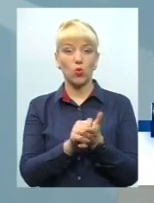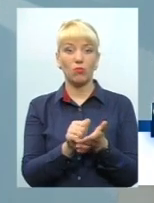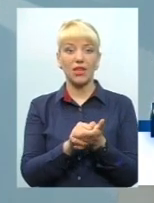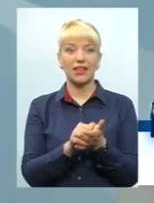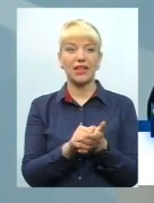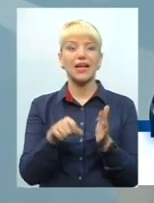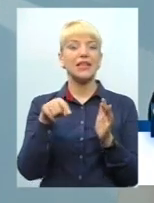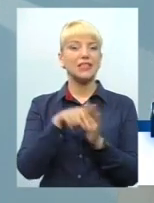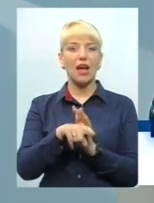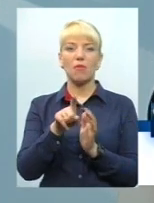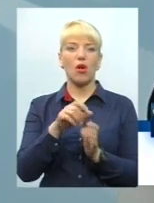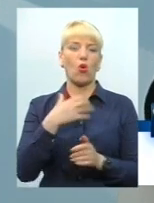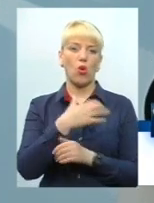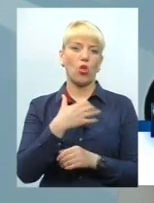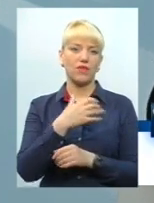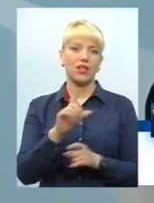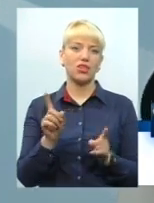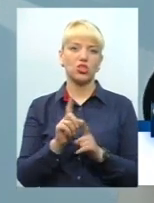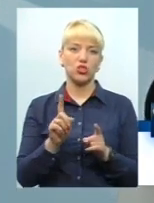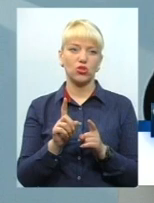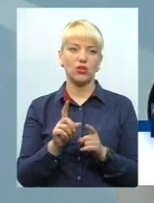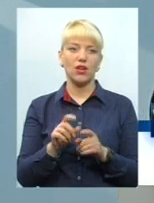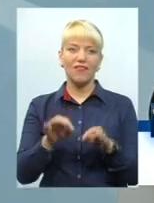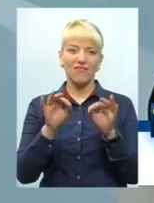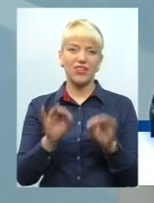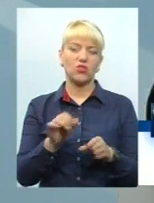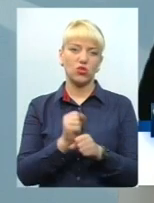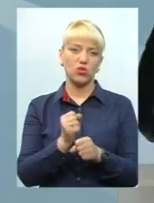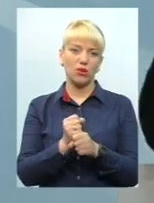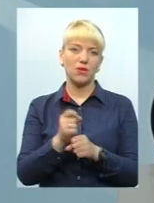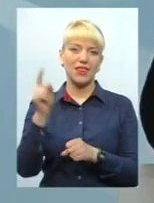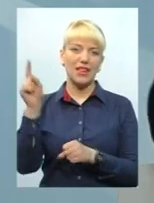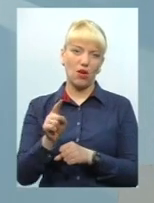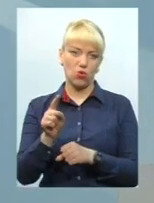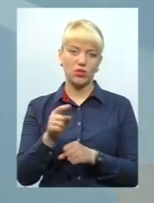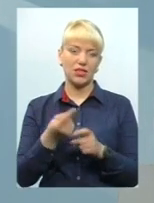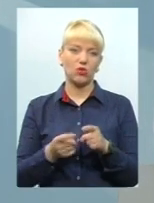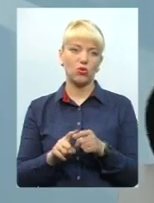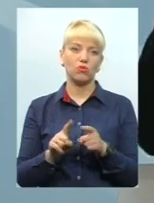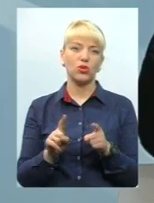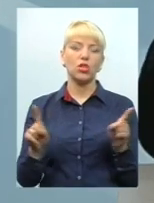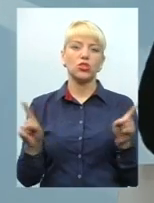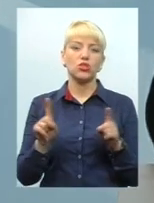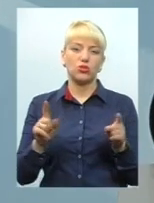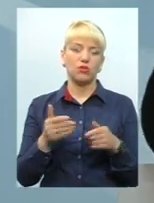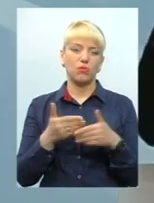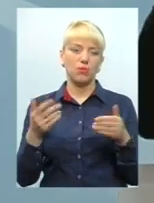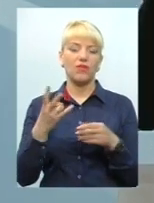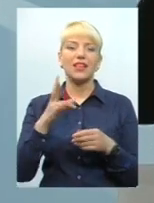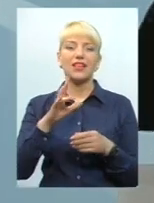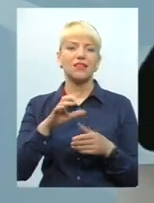саме головне, що дуже вірно, як мені здається, зроблено наголос на тому, як, на чому ми повинні сьогодні